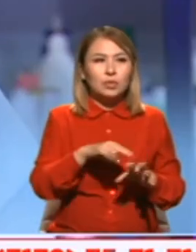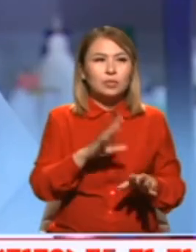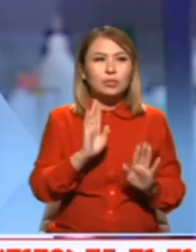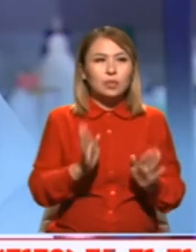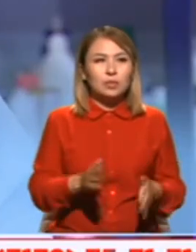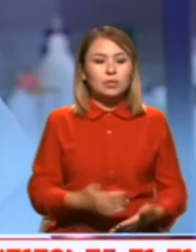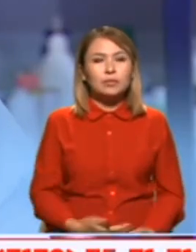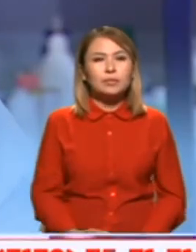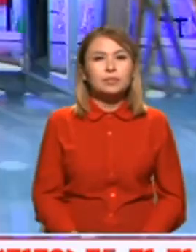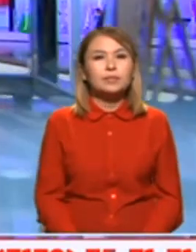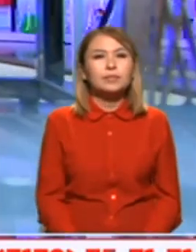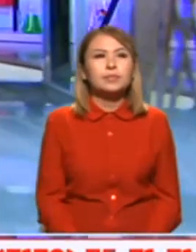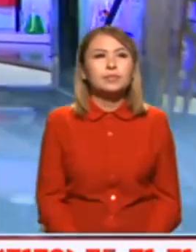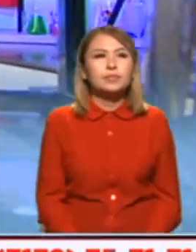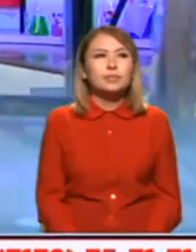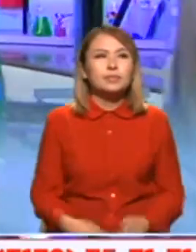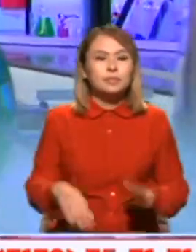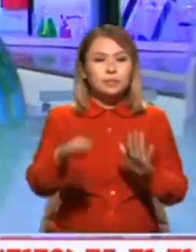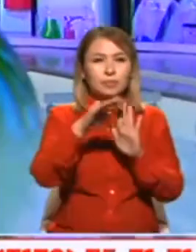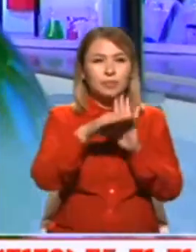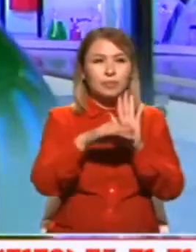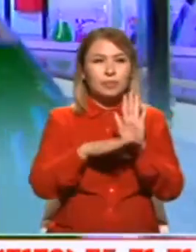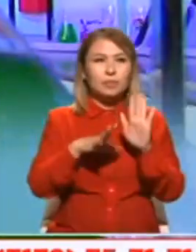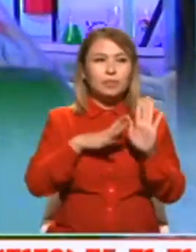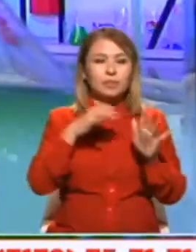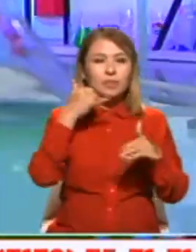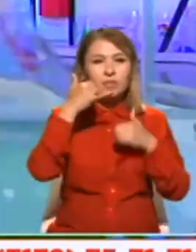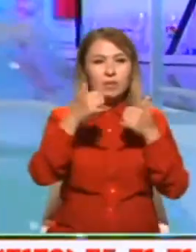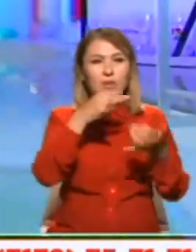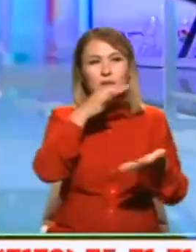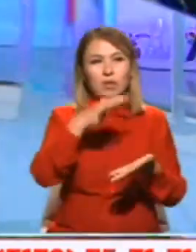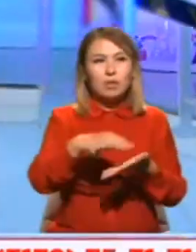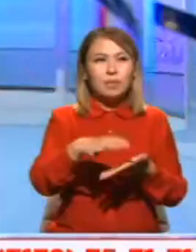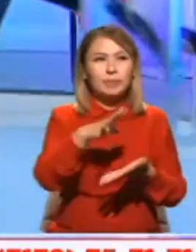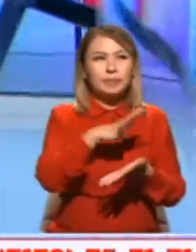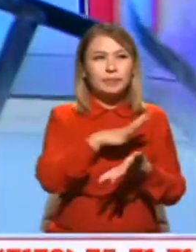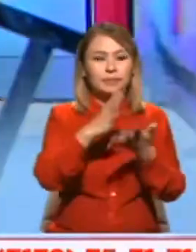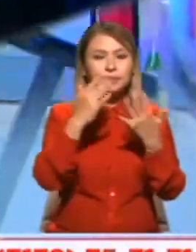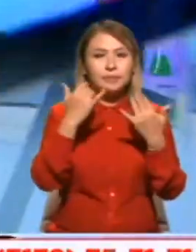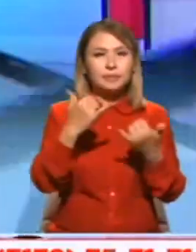Біз бұл сұраққа бағдарлама барысында хабарласқан көрерменге жауап берді. Құрал,